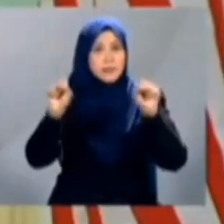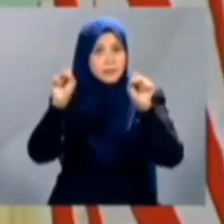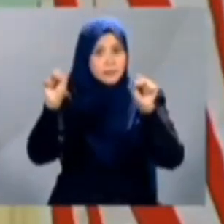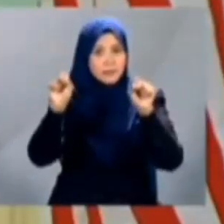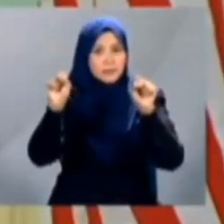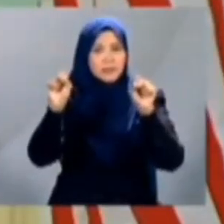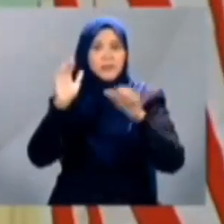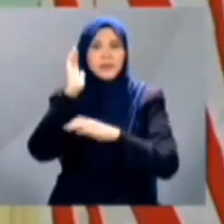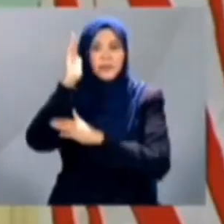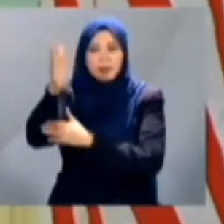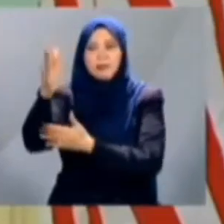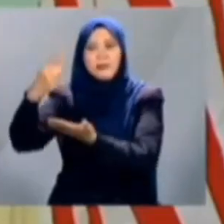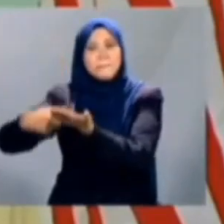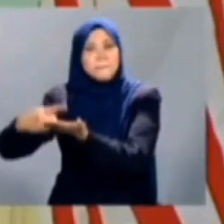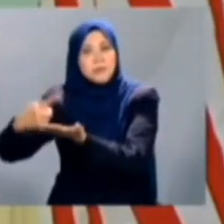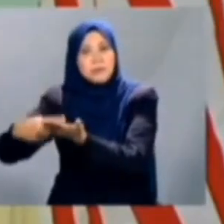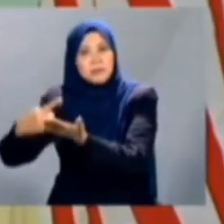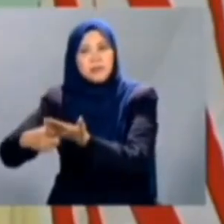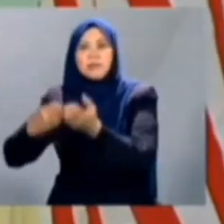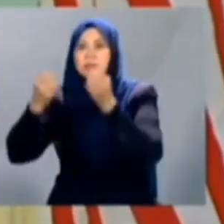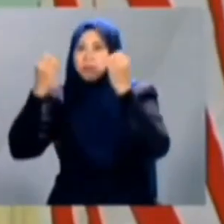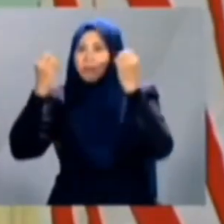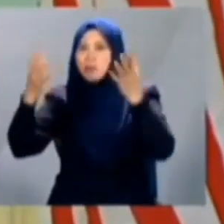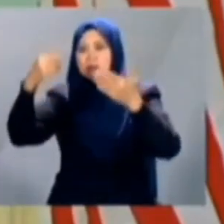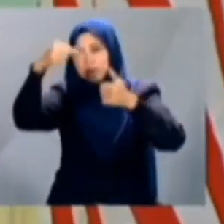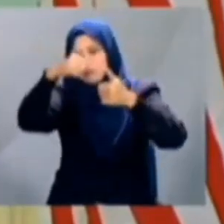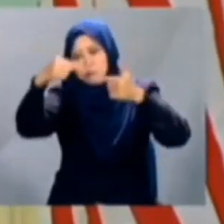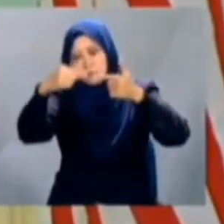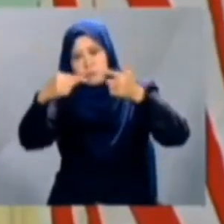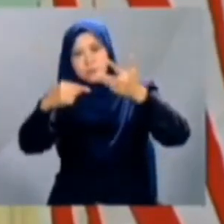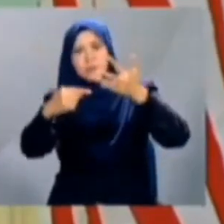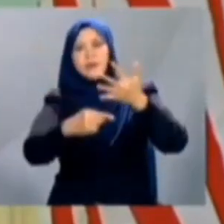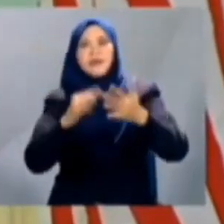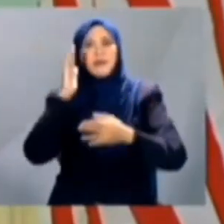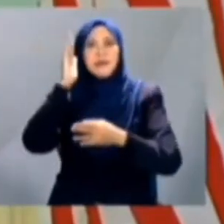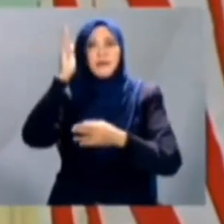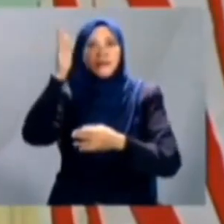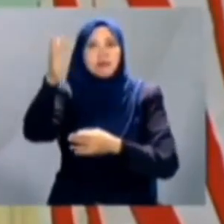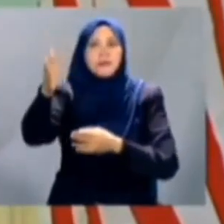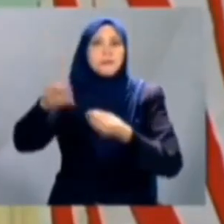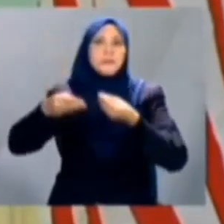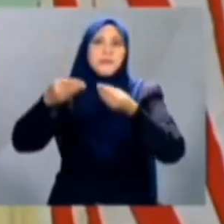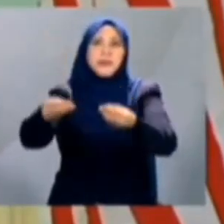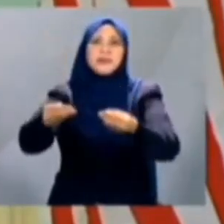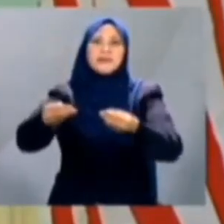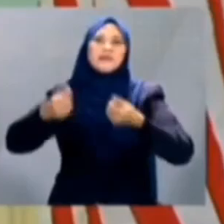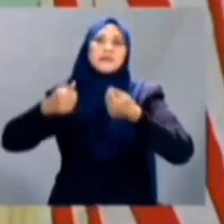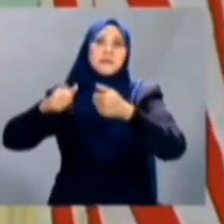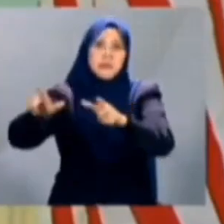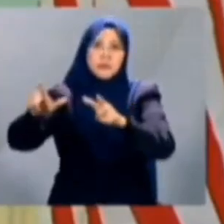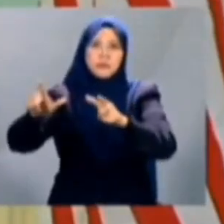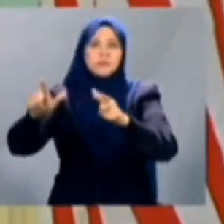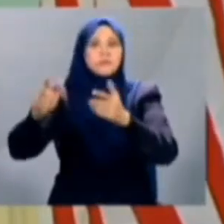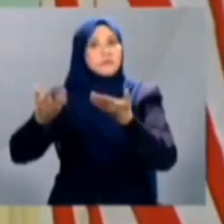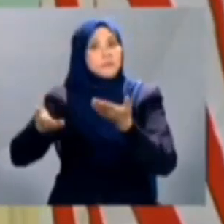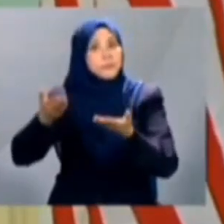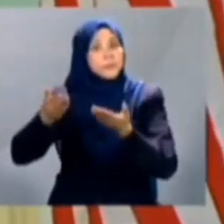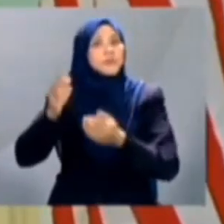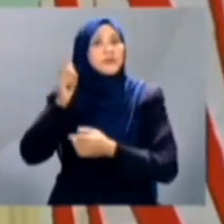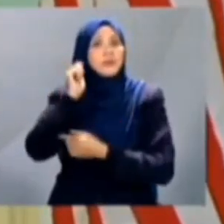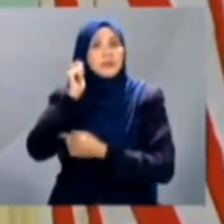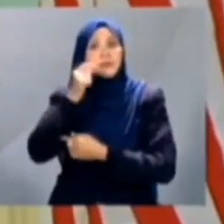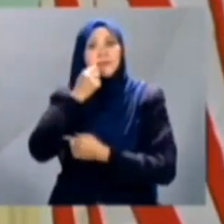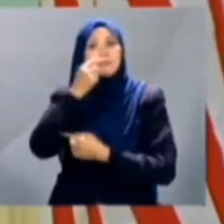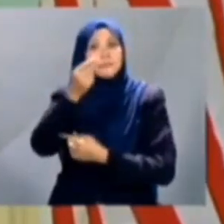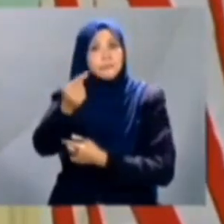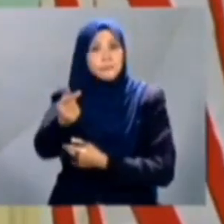nanti kita akan membincangkan lebih banyak sektor-sektor yang akan kita berikan kebenaran seperti saya katakan bahwa